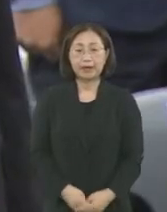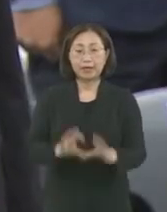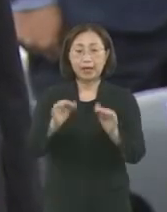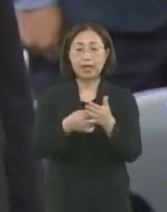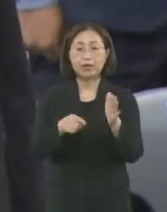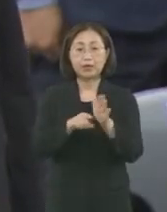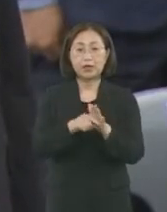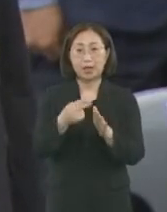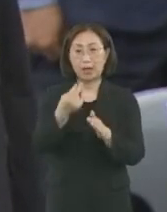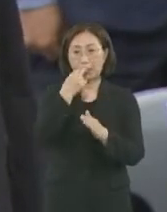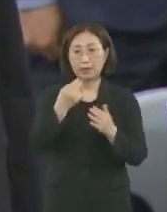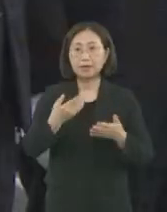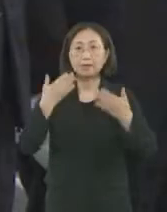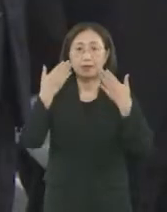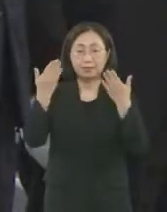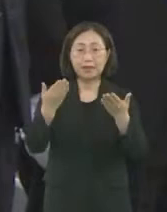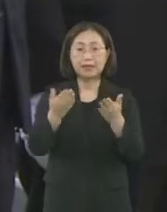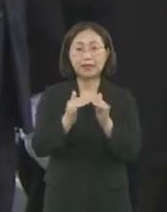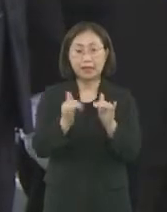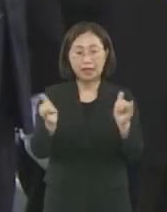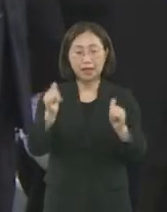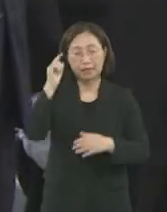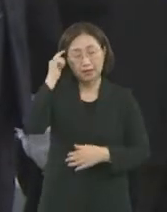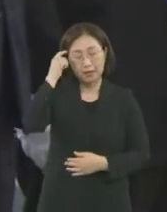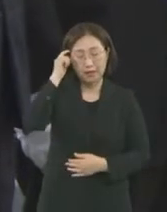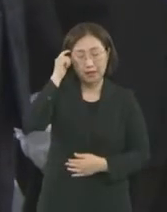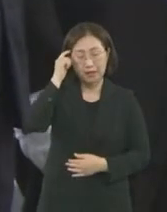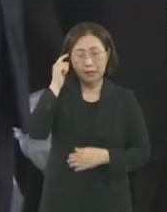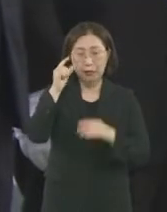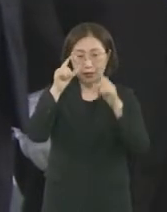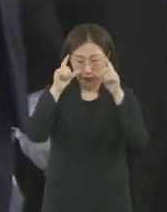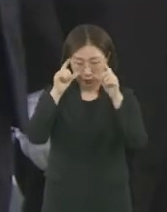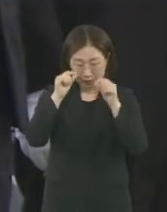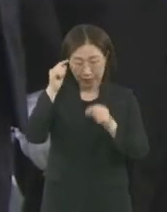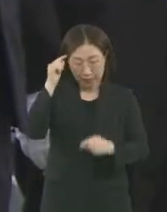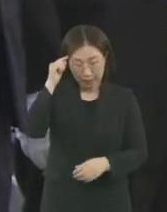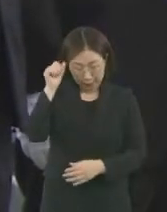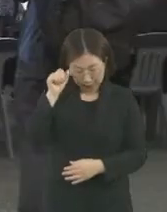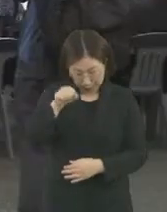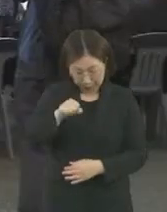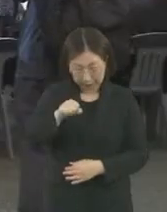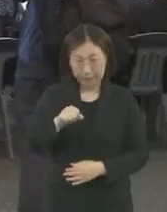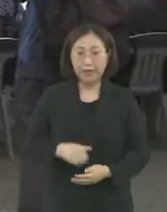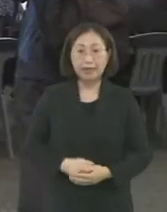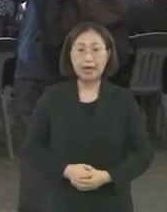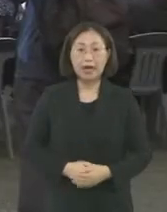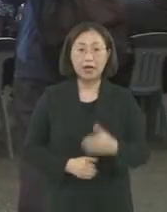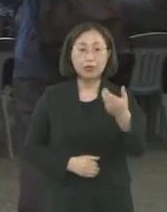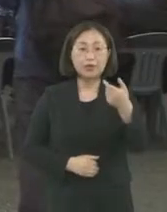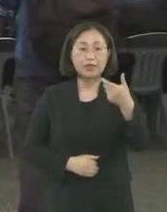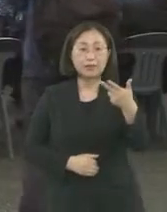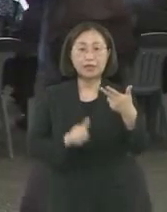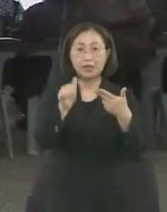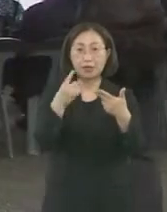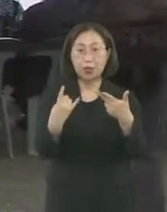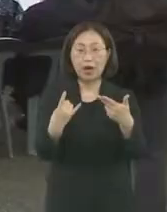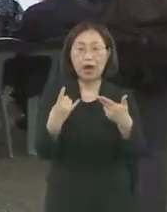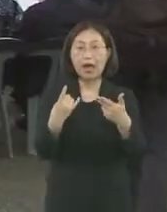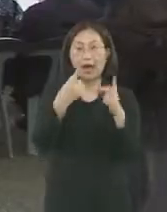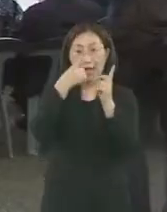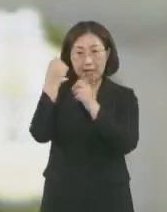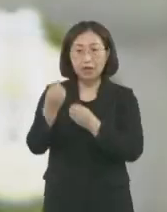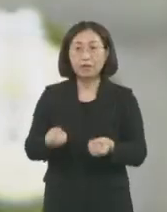나라를 위해 목숨 바친 호국영령을 생각하며 눈을 감고 고개를 숙입니다. 제67회 현충일